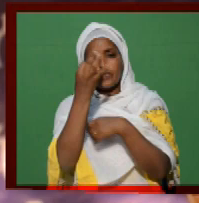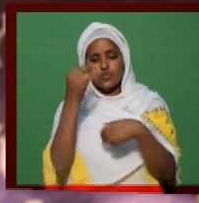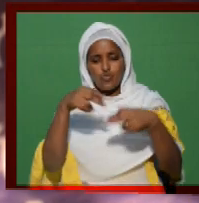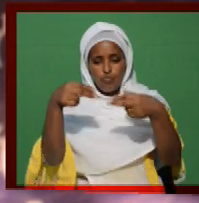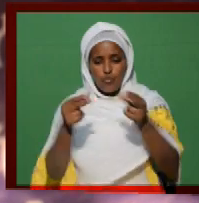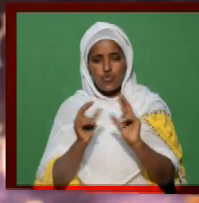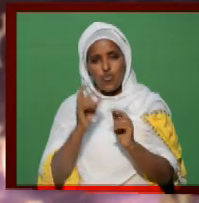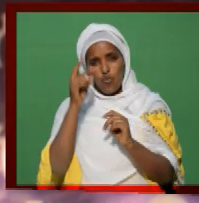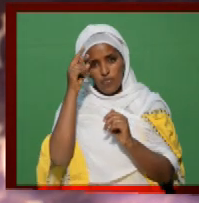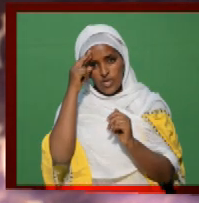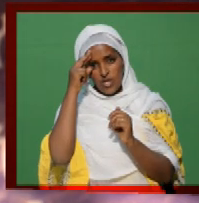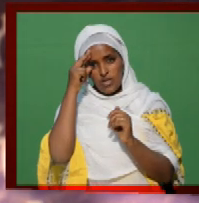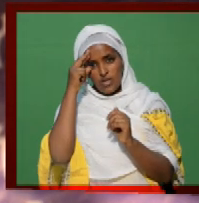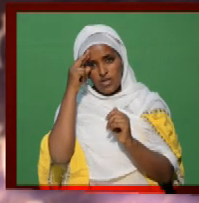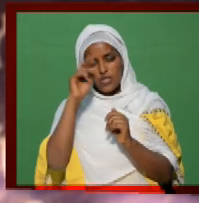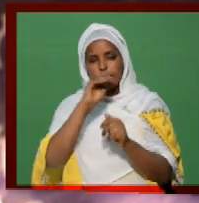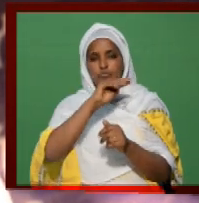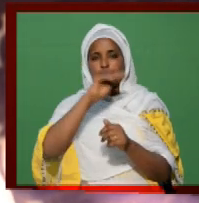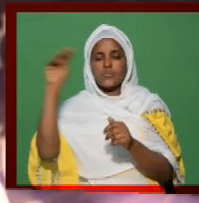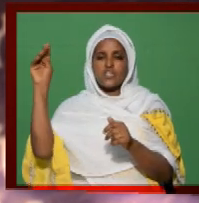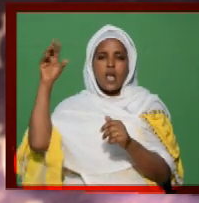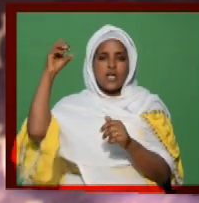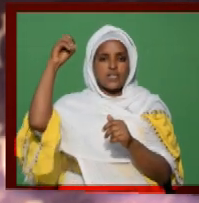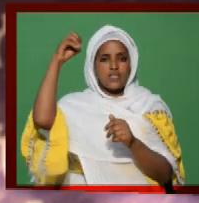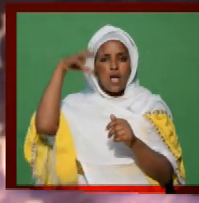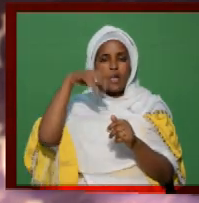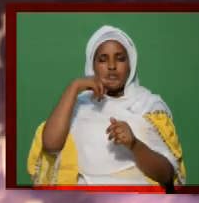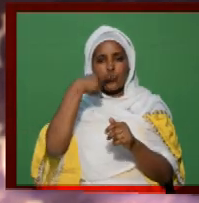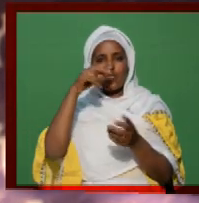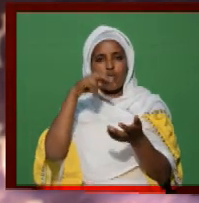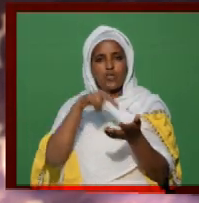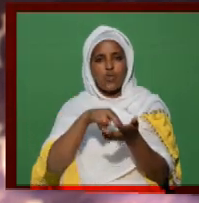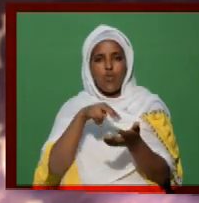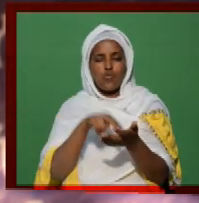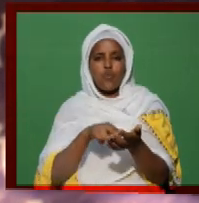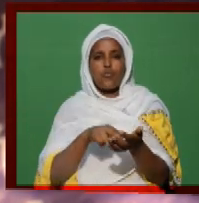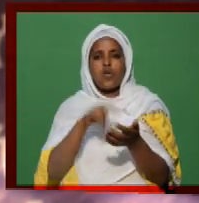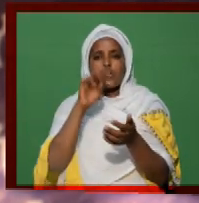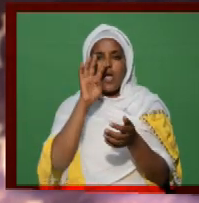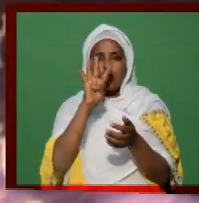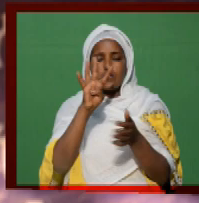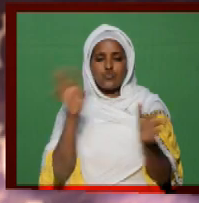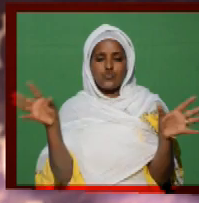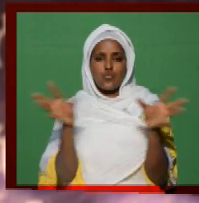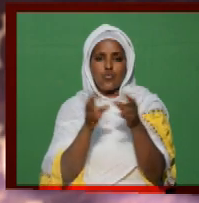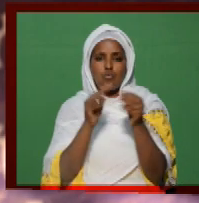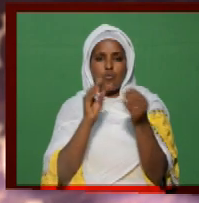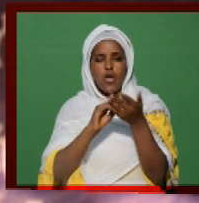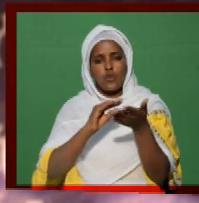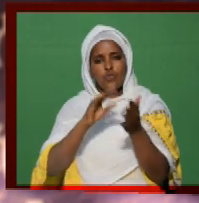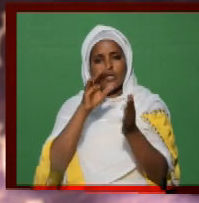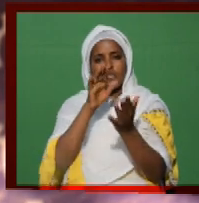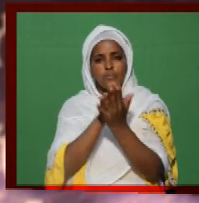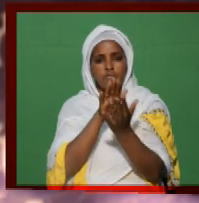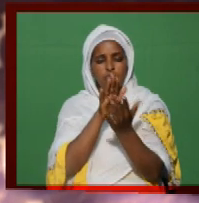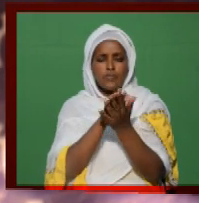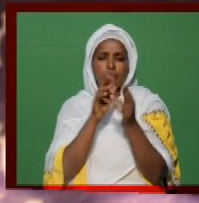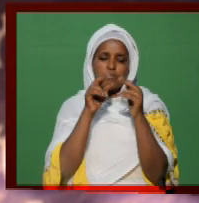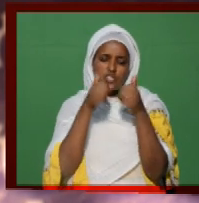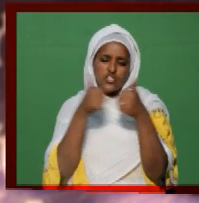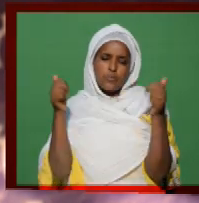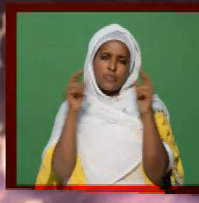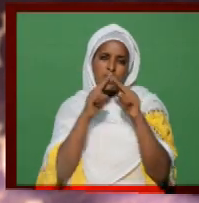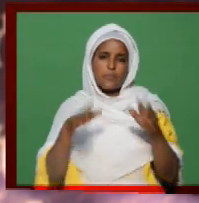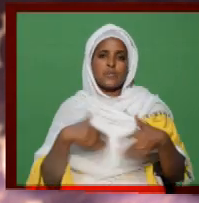በሀገረ ስብከቱ ጽሕፈት ቤት አማካይነት ምስራቀ ፀሐይ ተብሎ የተቋቋመው የአራቱ ጉባኤያት ትምህርት